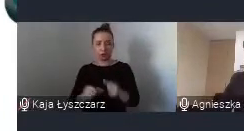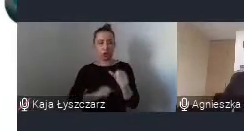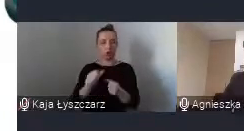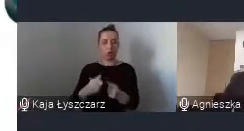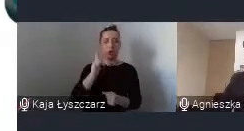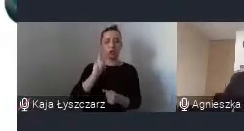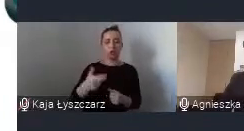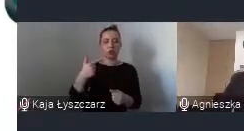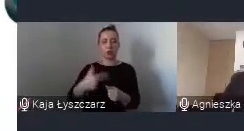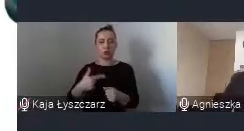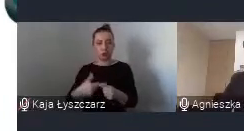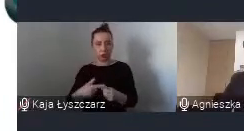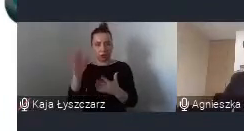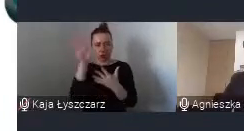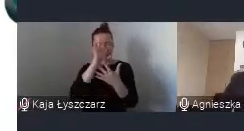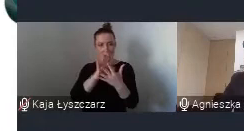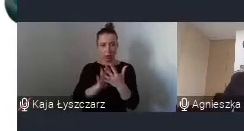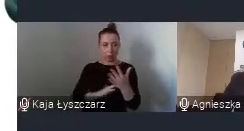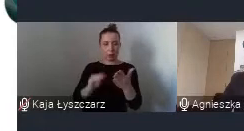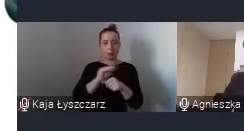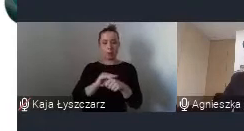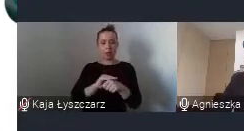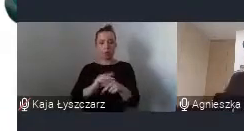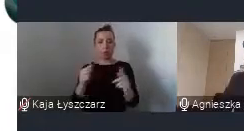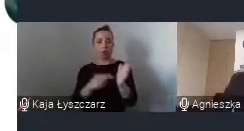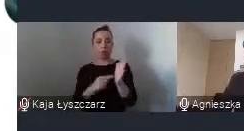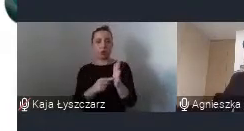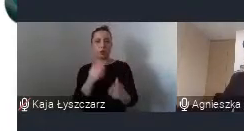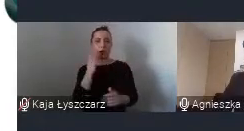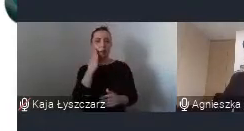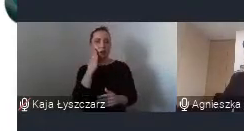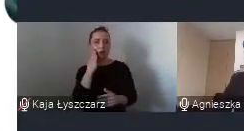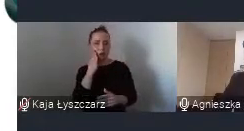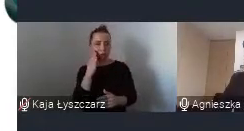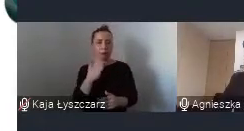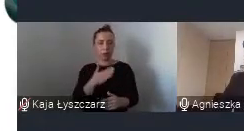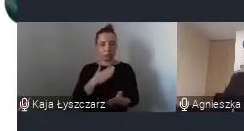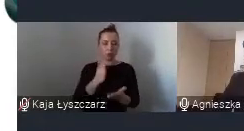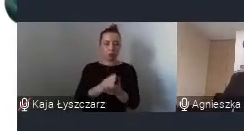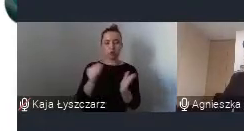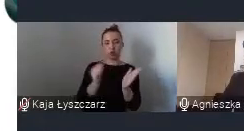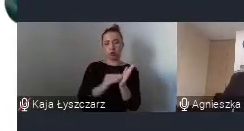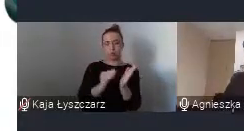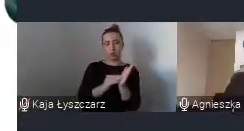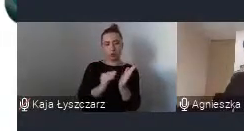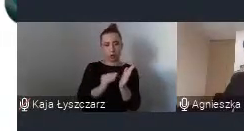2020 opracowaliśmy materiały dotyczące mieszkalnictwa, bazując na doświadczeniu naszych projektów,